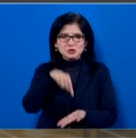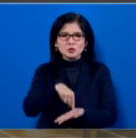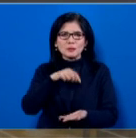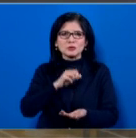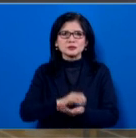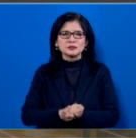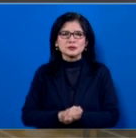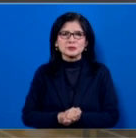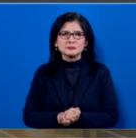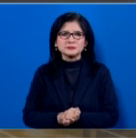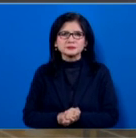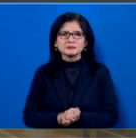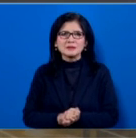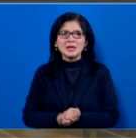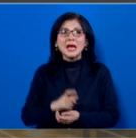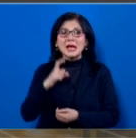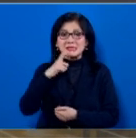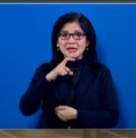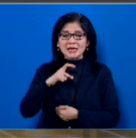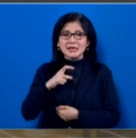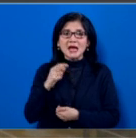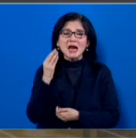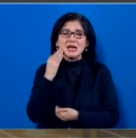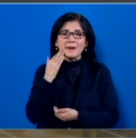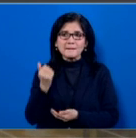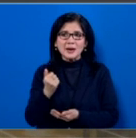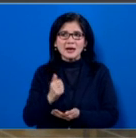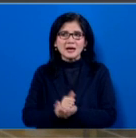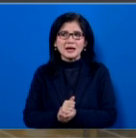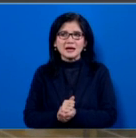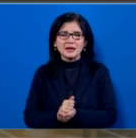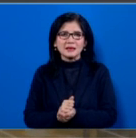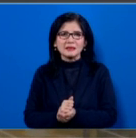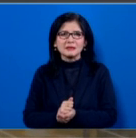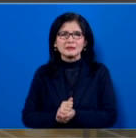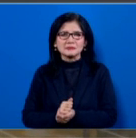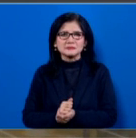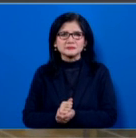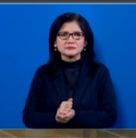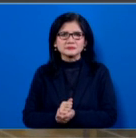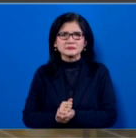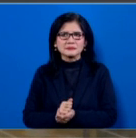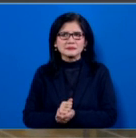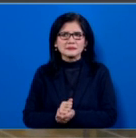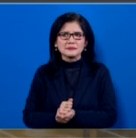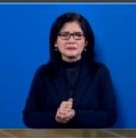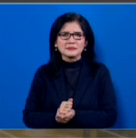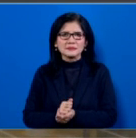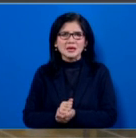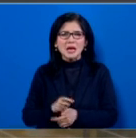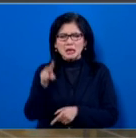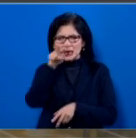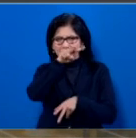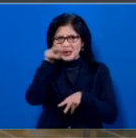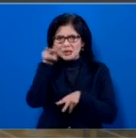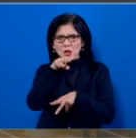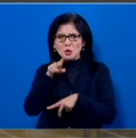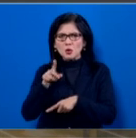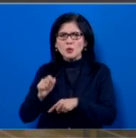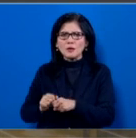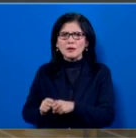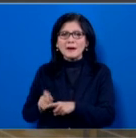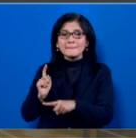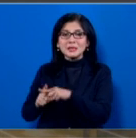upload.kawalpemilu.org. Jadi caranya gampang, cuman ke upload.kawalpemilu.org, pantau penghitungan suara,